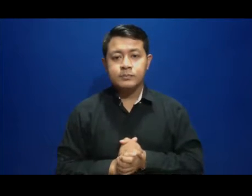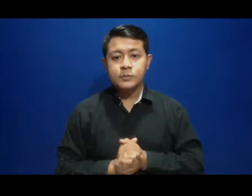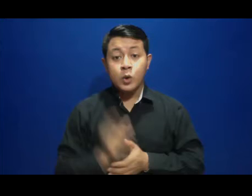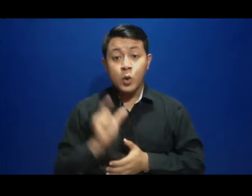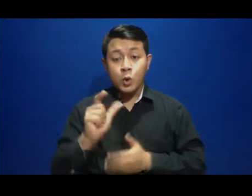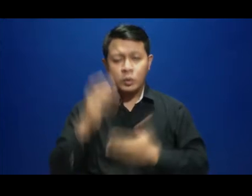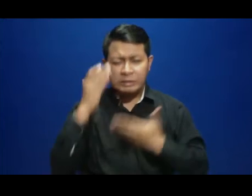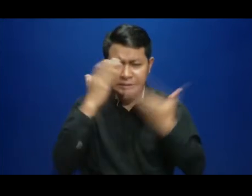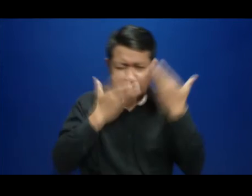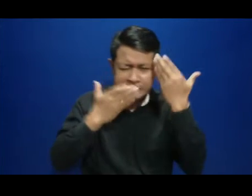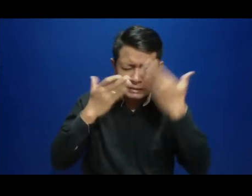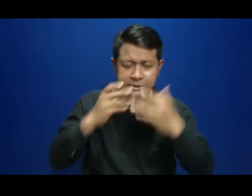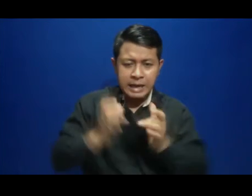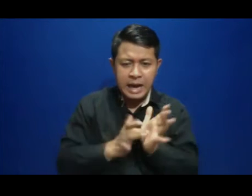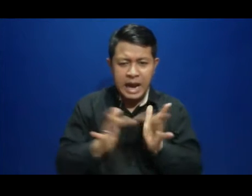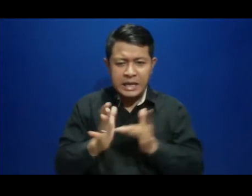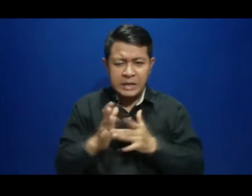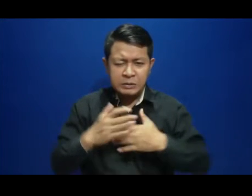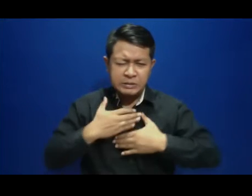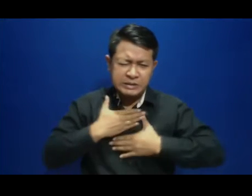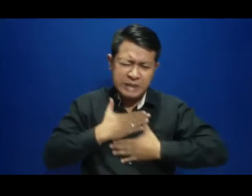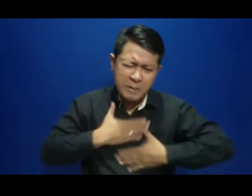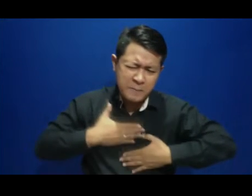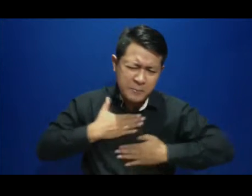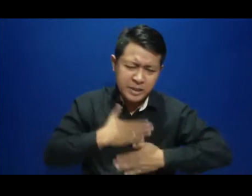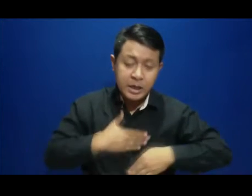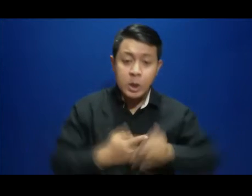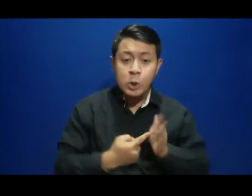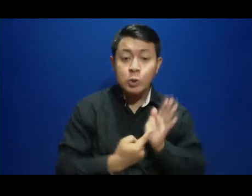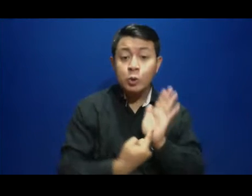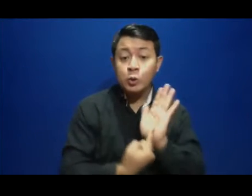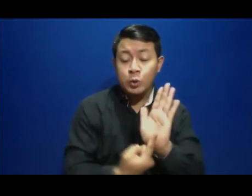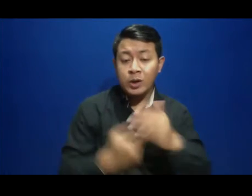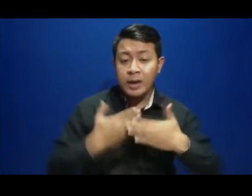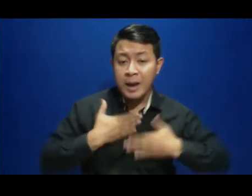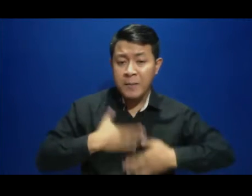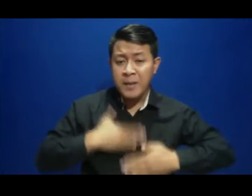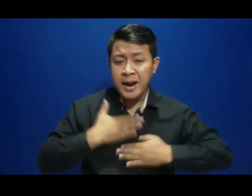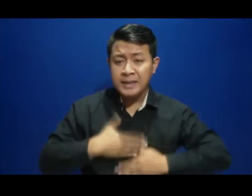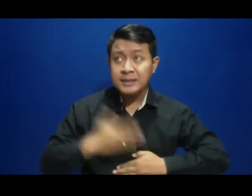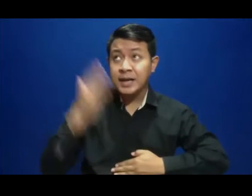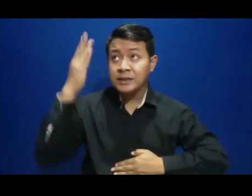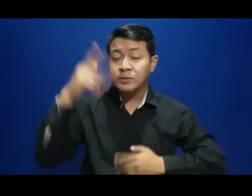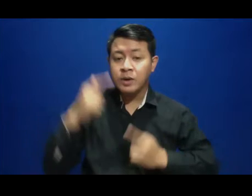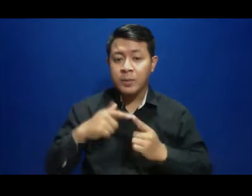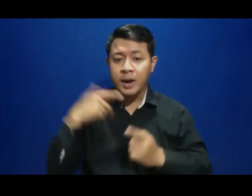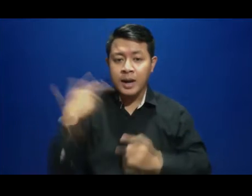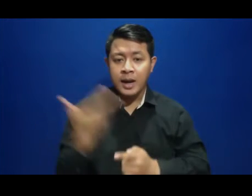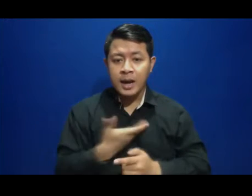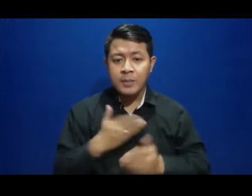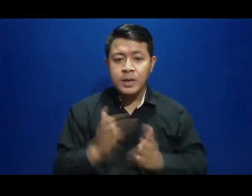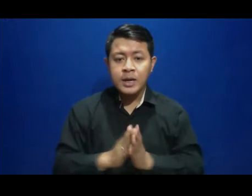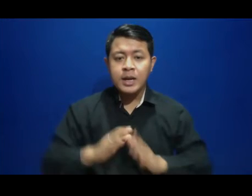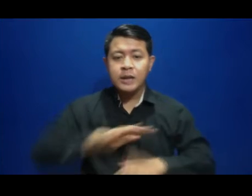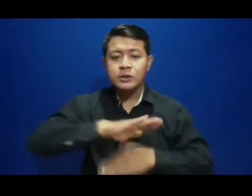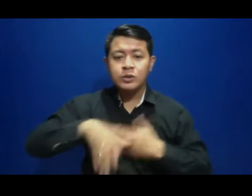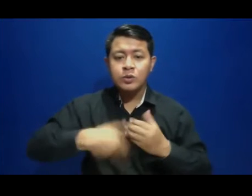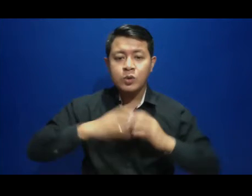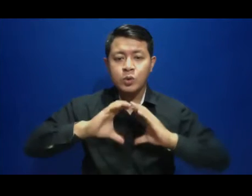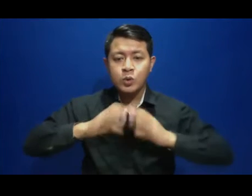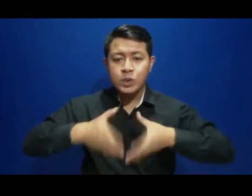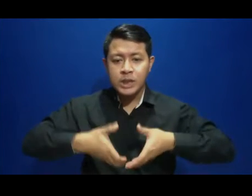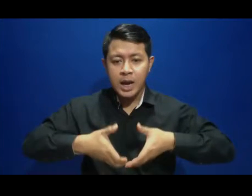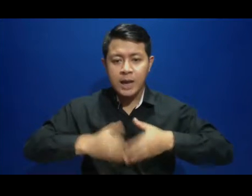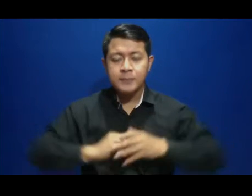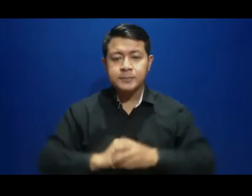Demi sengsara Yesus yang pedih, tunjukkanlah belas kasih-Mu kepada kami dan seluruh dunia.